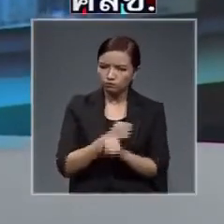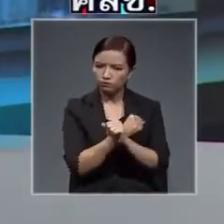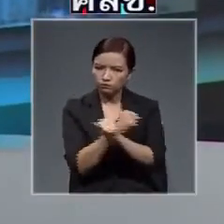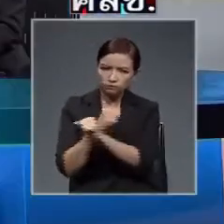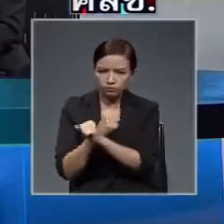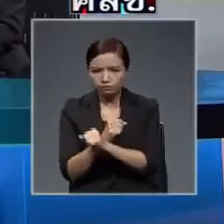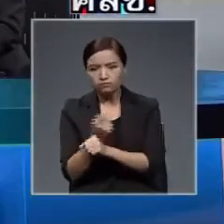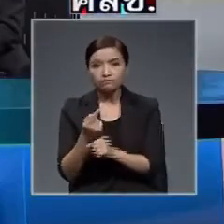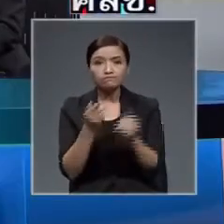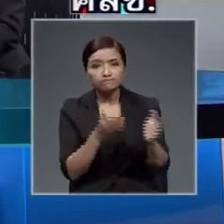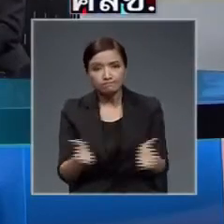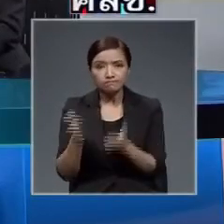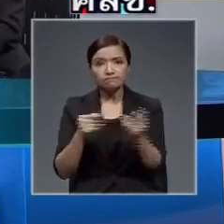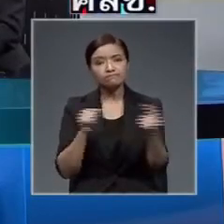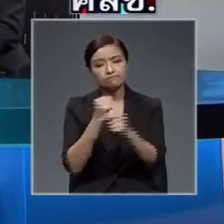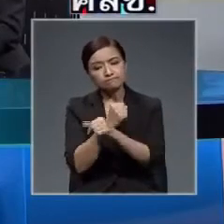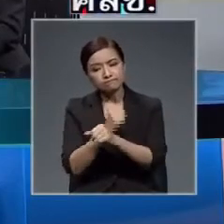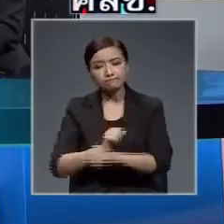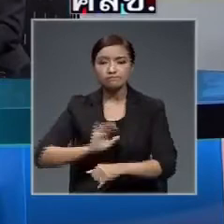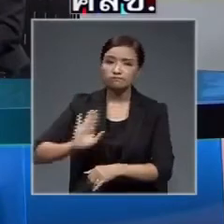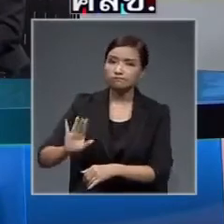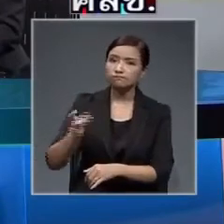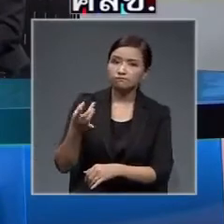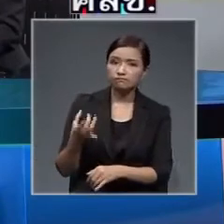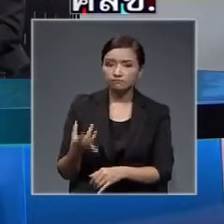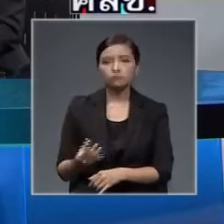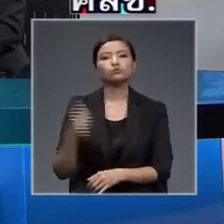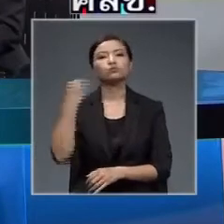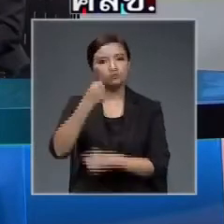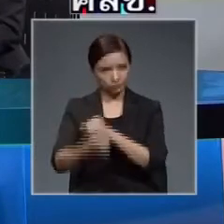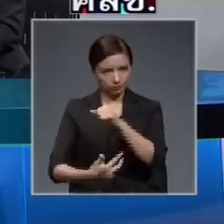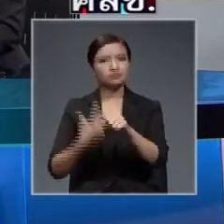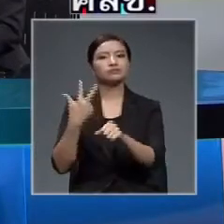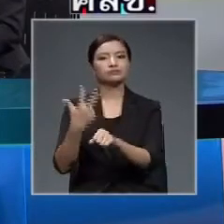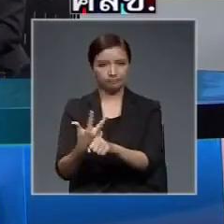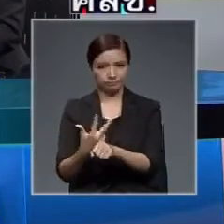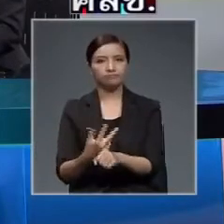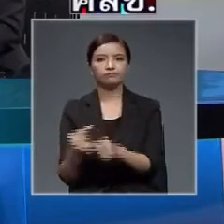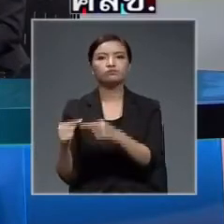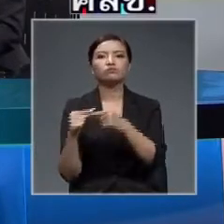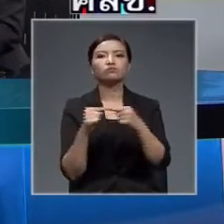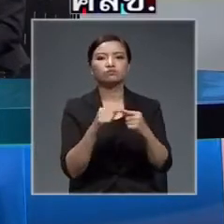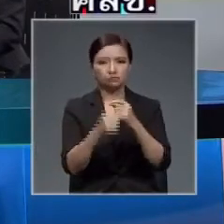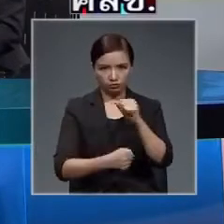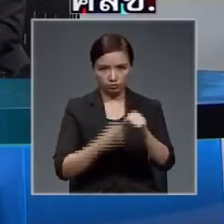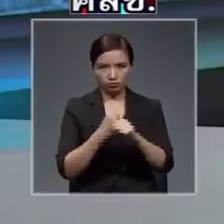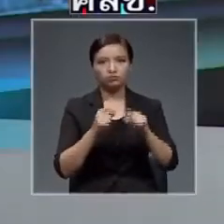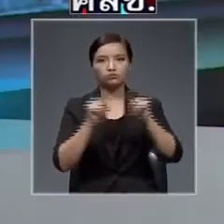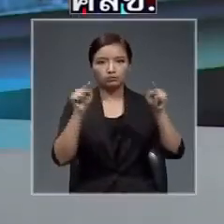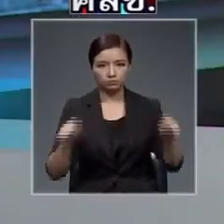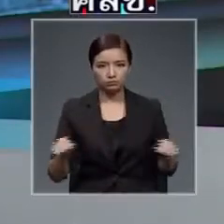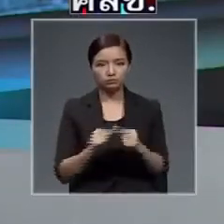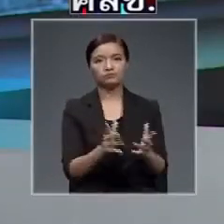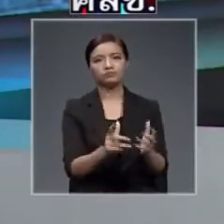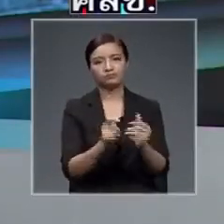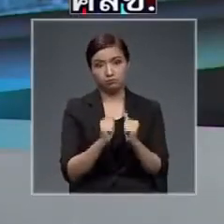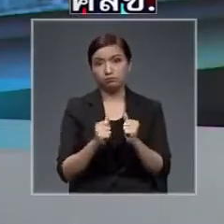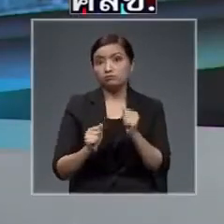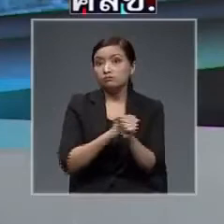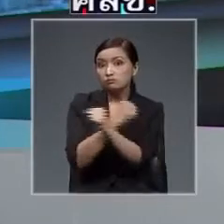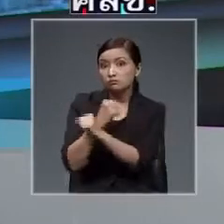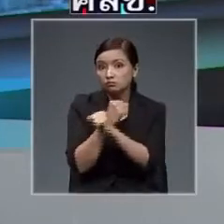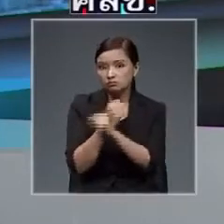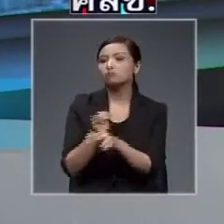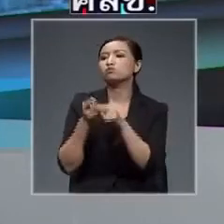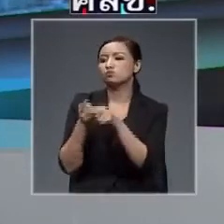กันหรือกระบวนการทำงานอย่างไรบ้างเพื่อให้เกิดความปลอดภัยทั้งกับประชาชนที่มารับบริการและก็ทั้งกับ